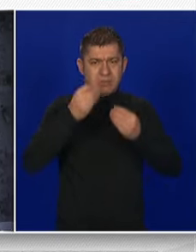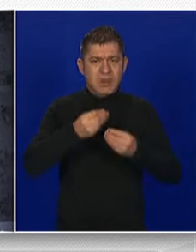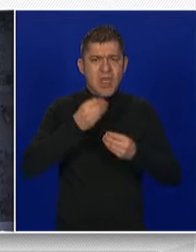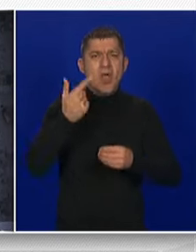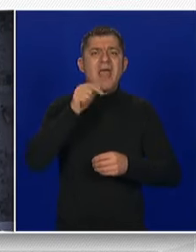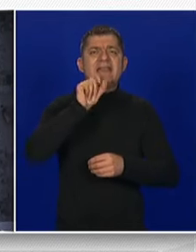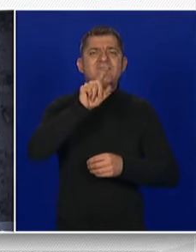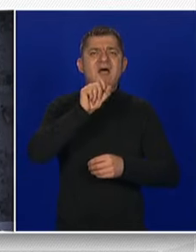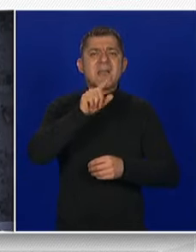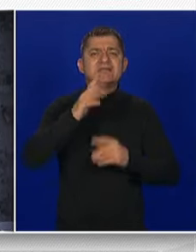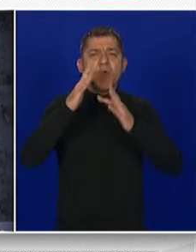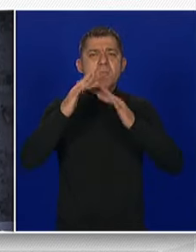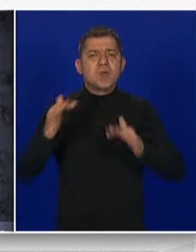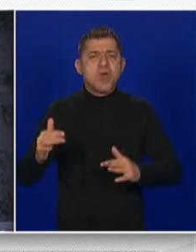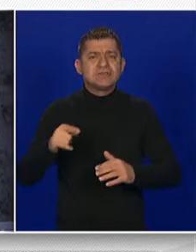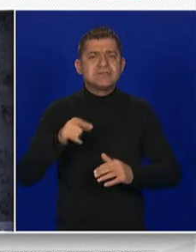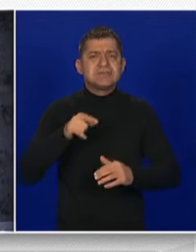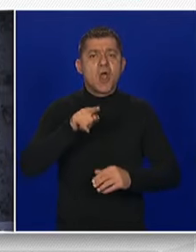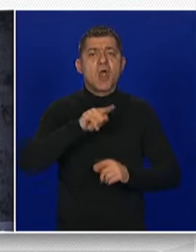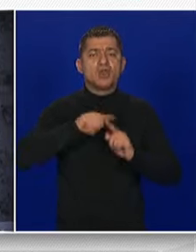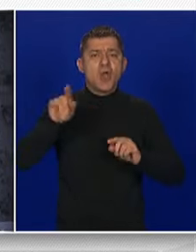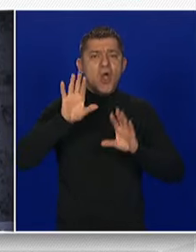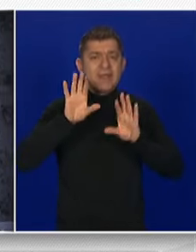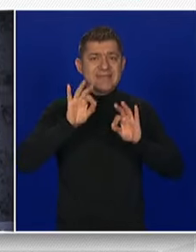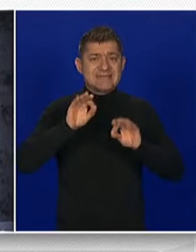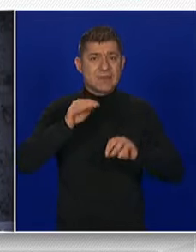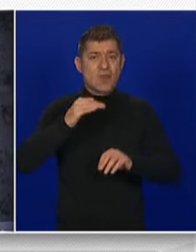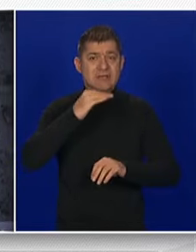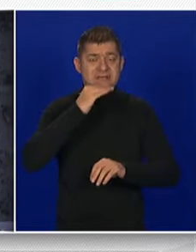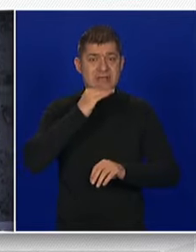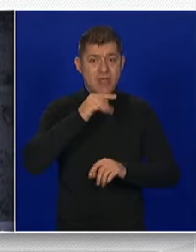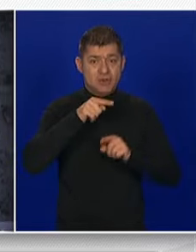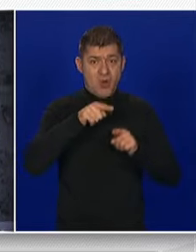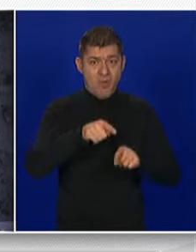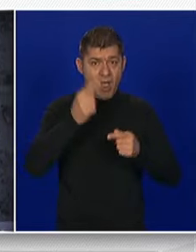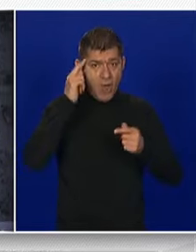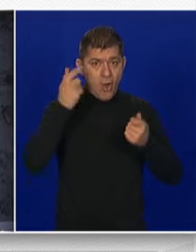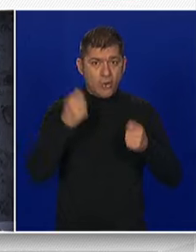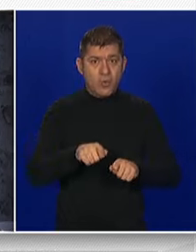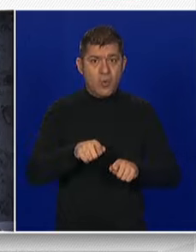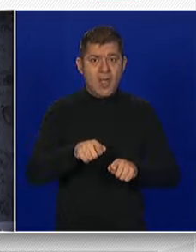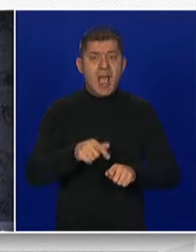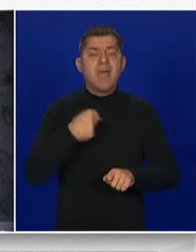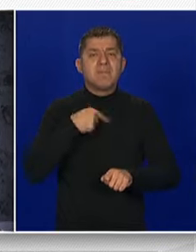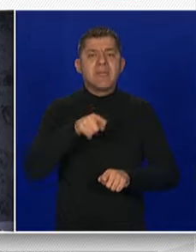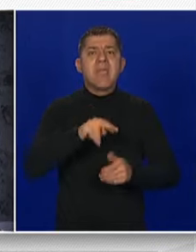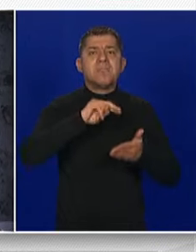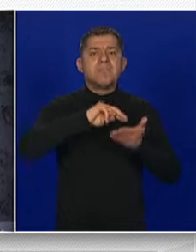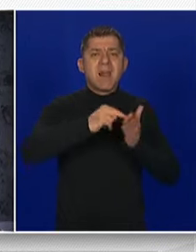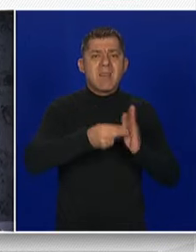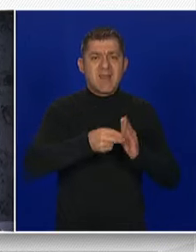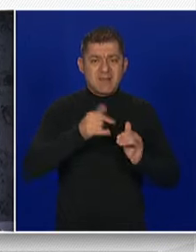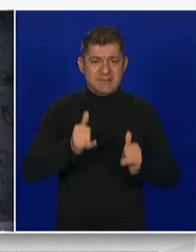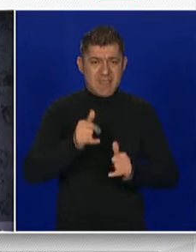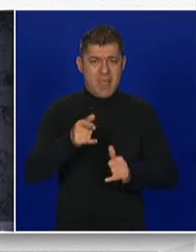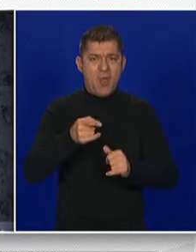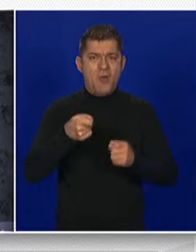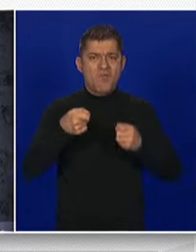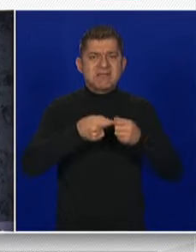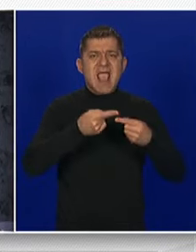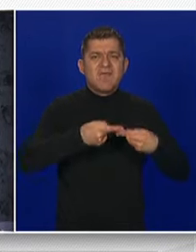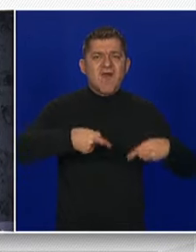12. prosinca do 10. siječnja. Dakle, mi planiramo da